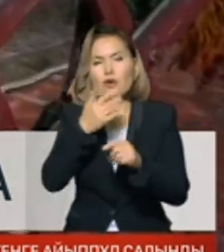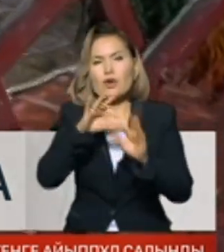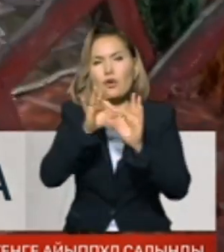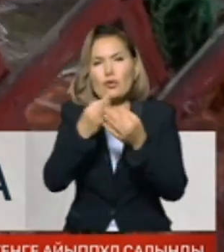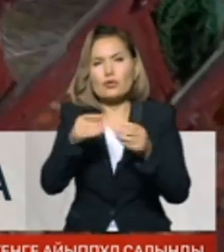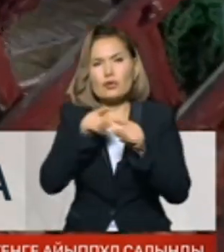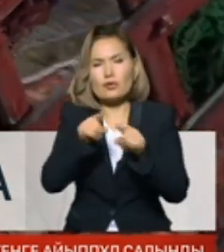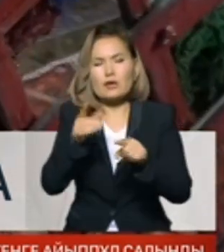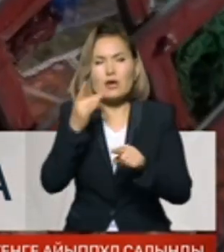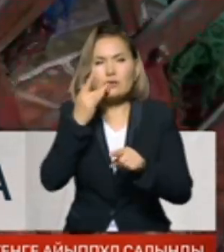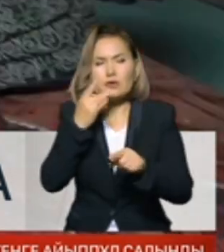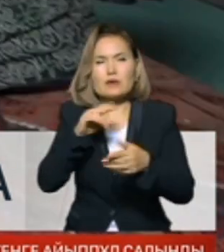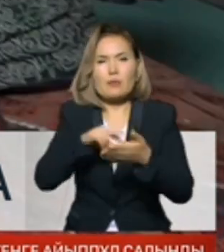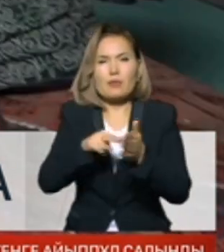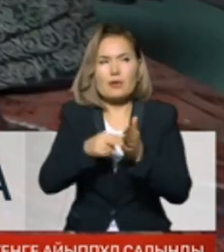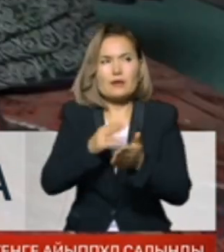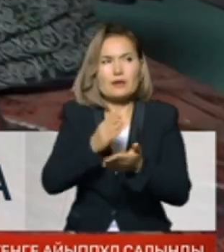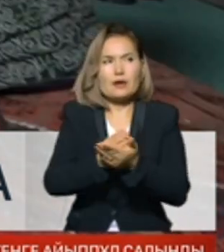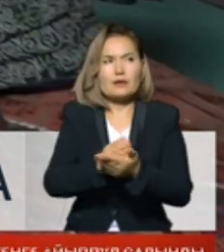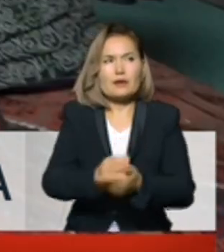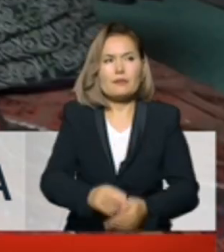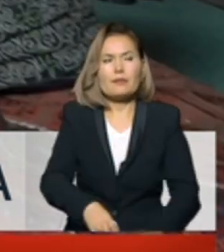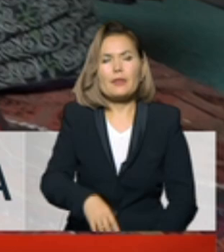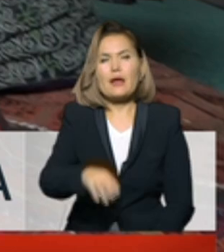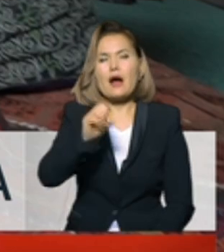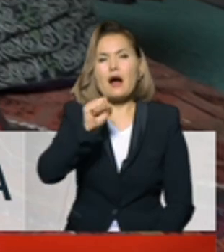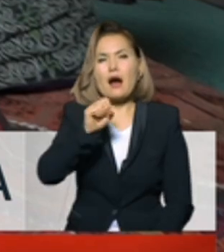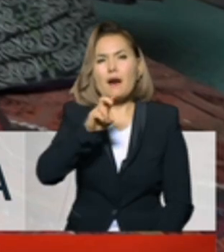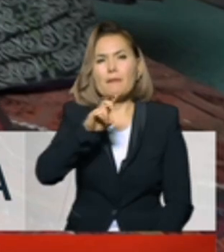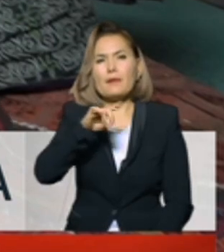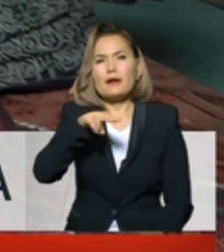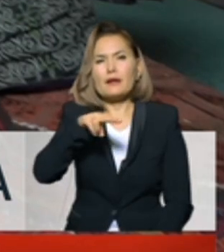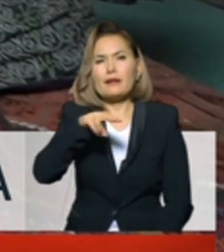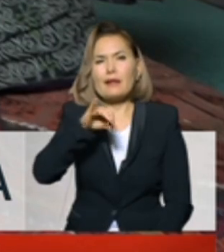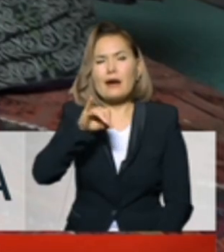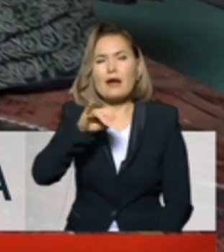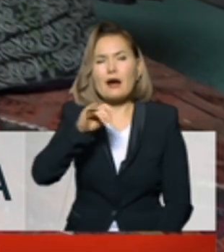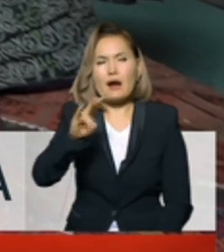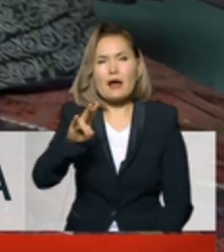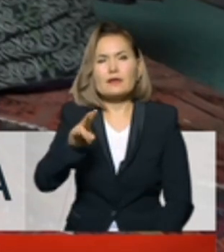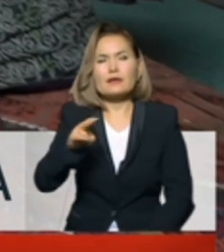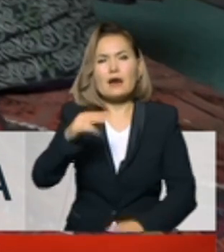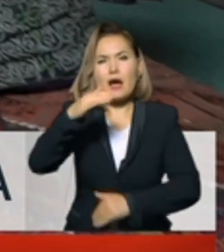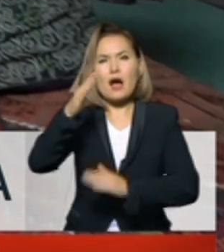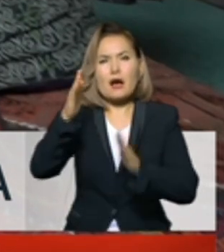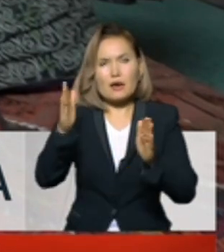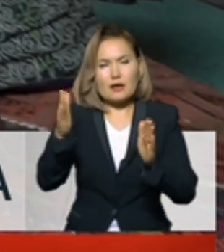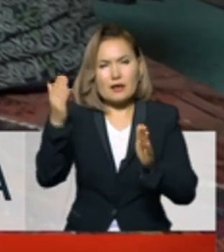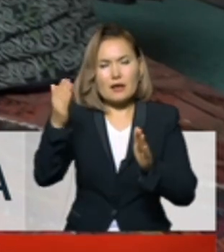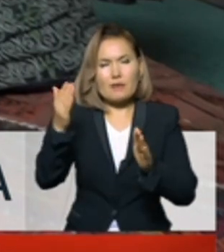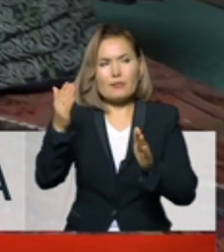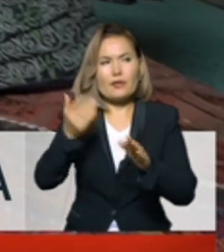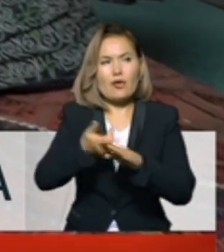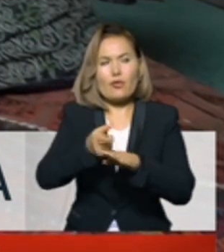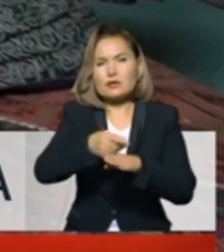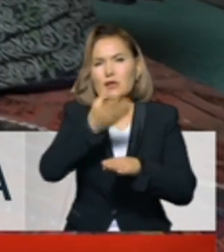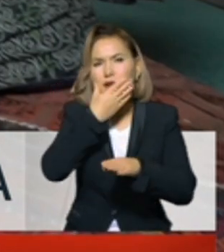дәріптеуді мақсат тұтқан. Абылайхан кілем деп атайды. Өйткені осы кілемнің бетінде